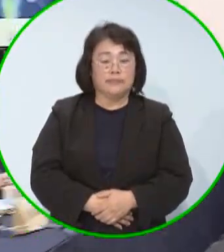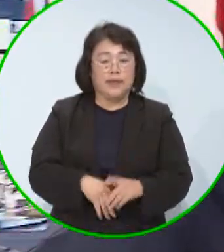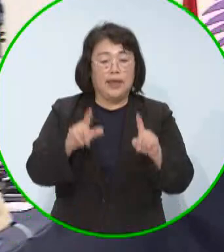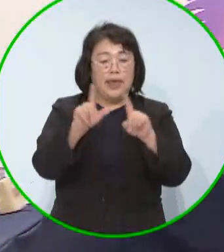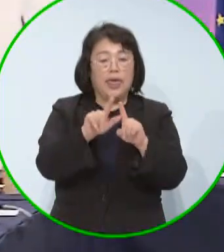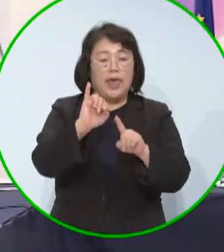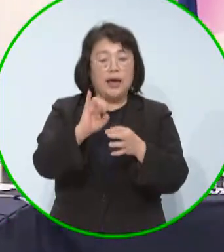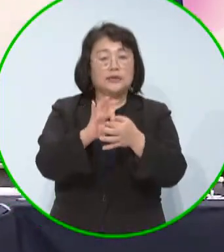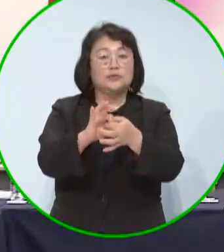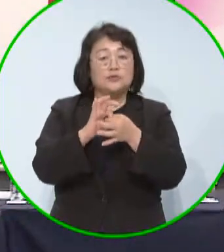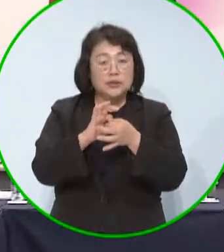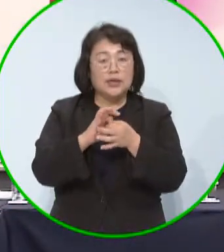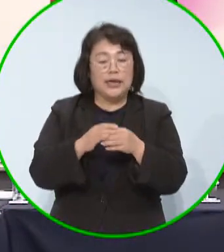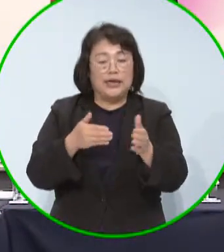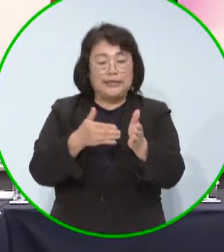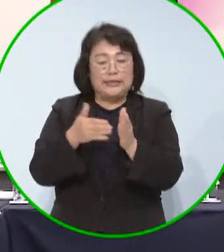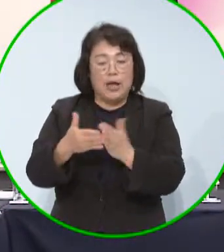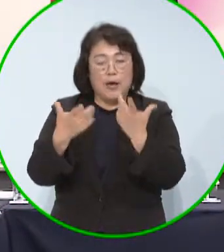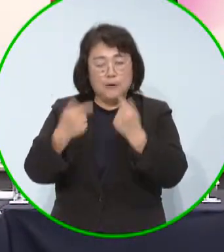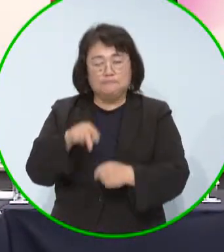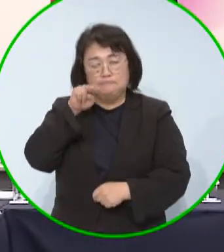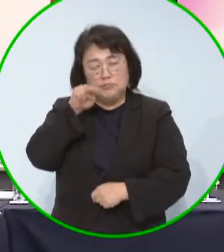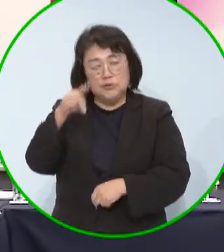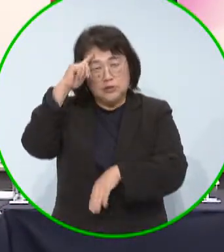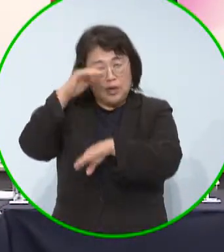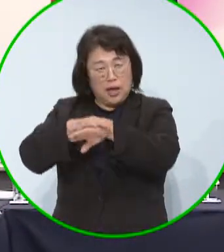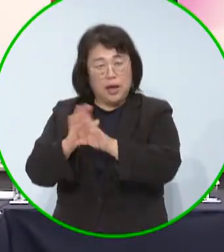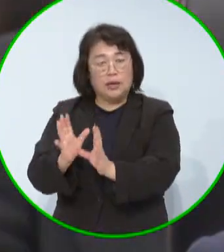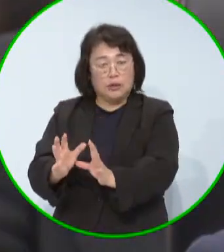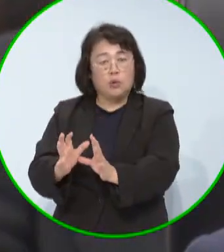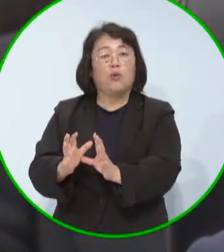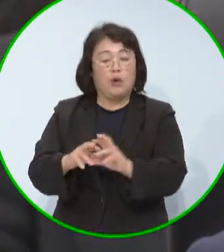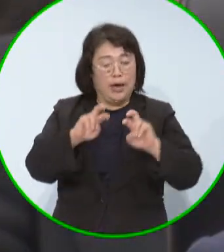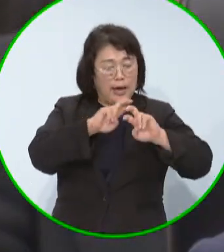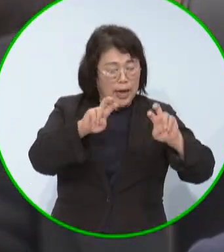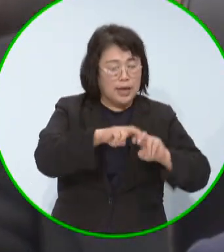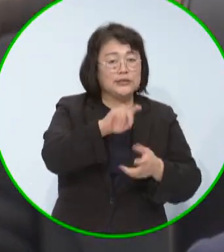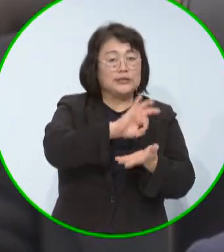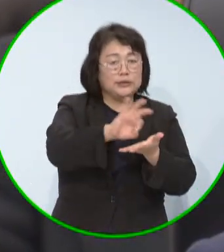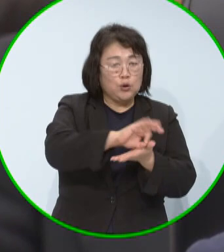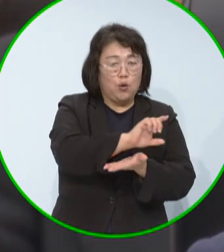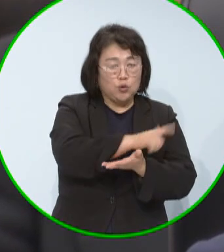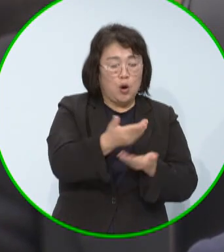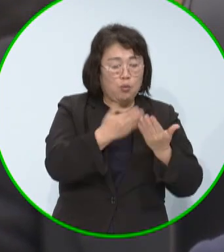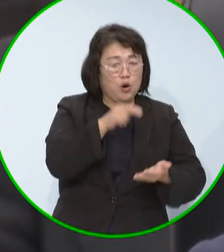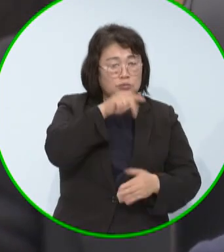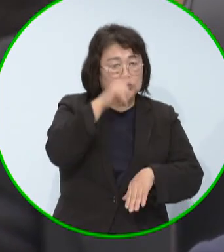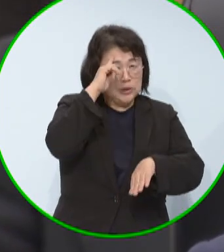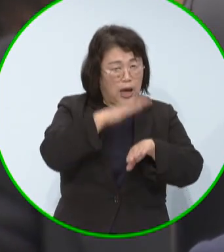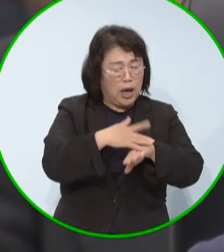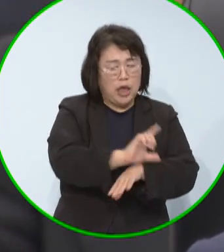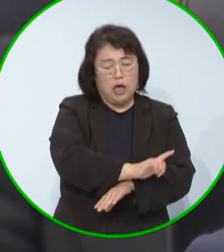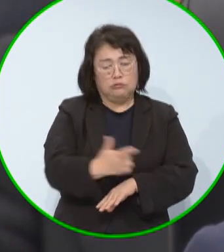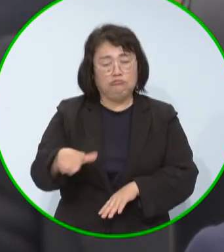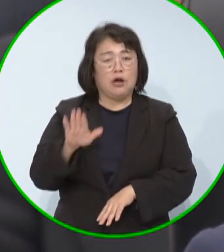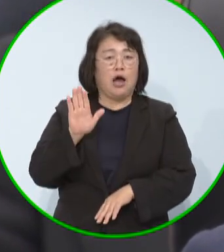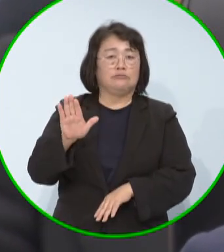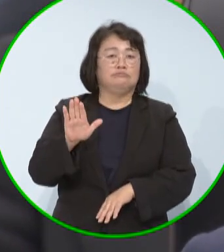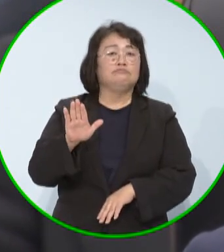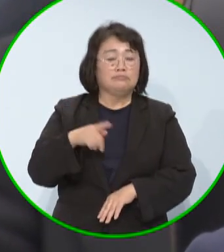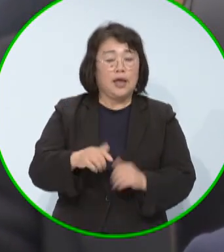たAIを巡っては規制を重視する考え方と開発や利用を重視する考え方がある中